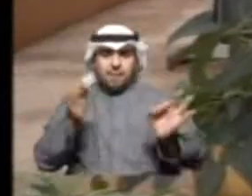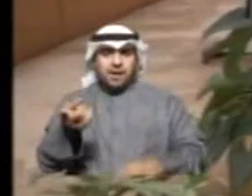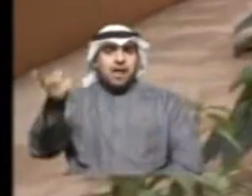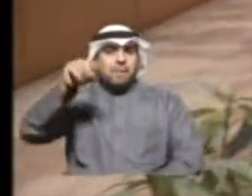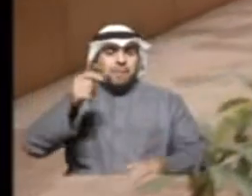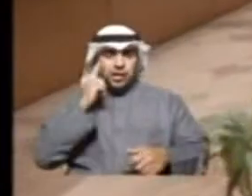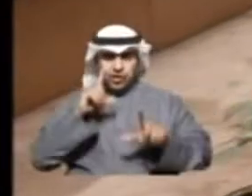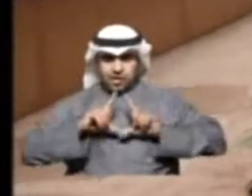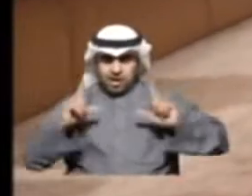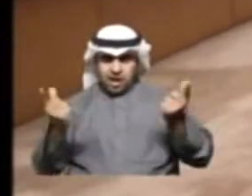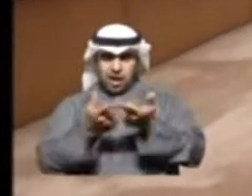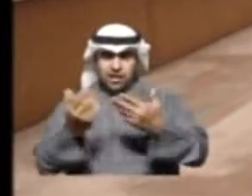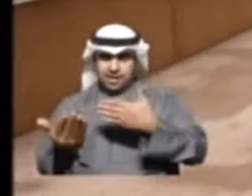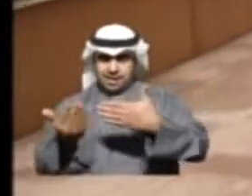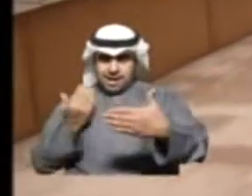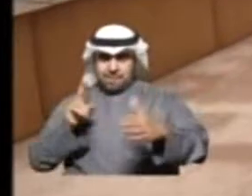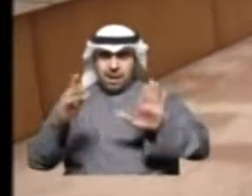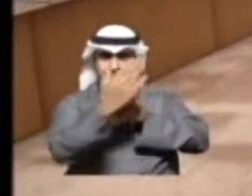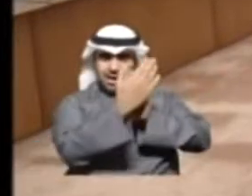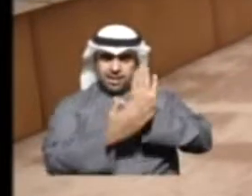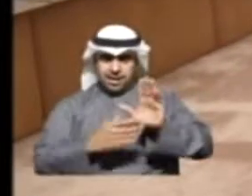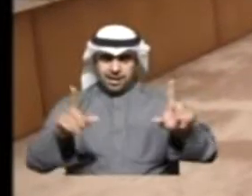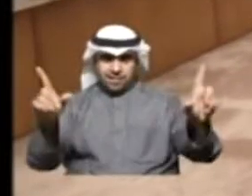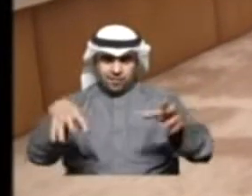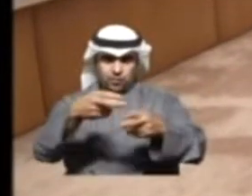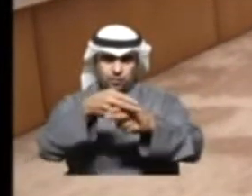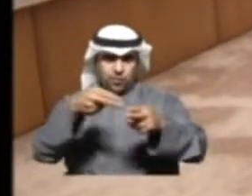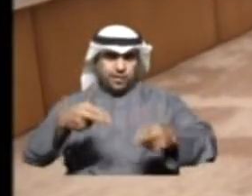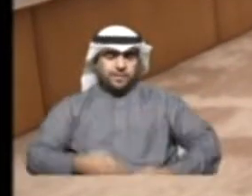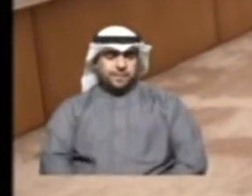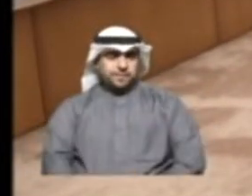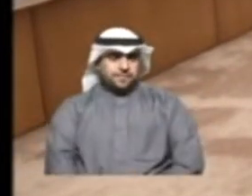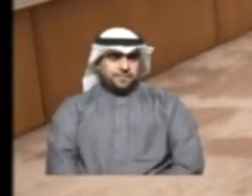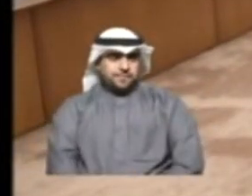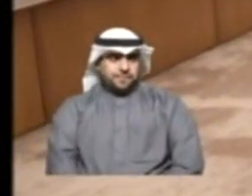تقاريرها قبل انعقاد الجلسة العادية للمجلس. نواف الشراكي، تلفزيون دولة الكويت.